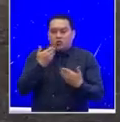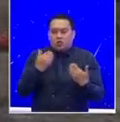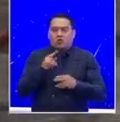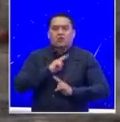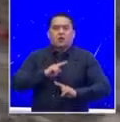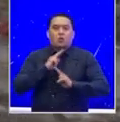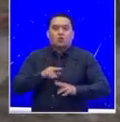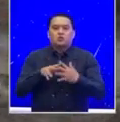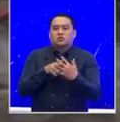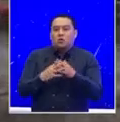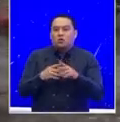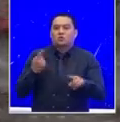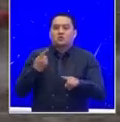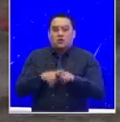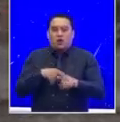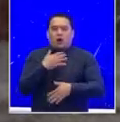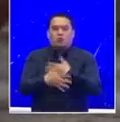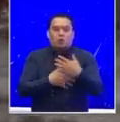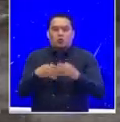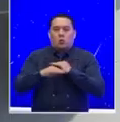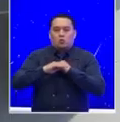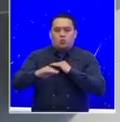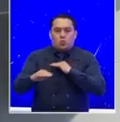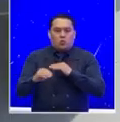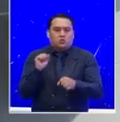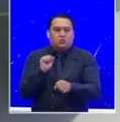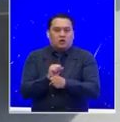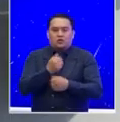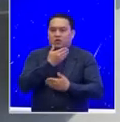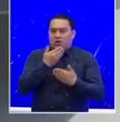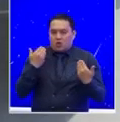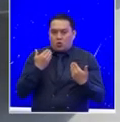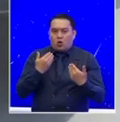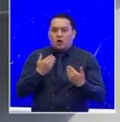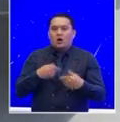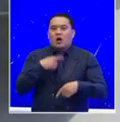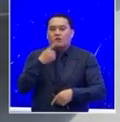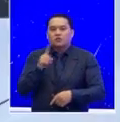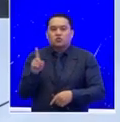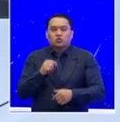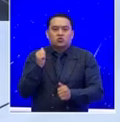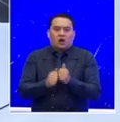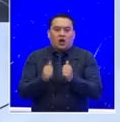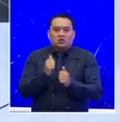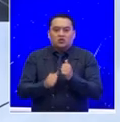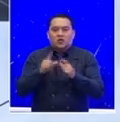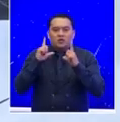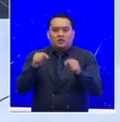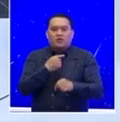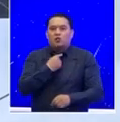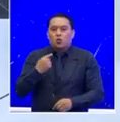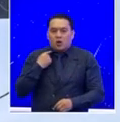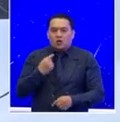работе. Сельхозтехника для обработки полей на постах не задерживается. Как он утверждает, ему часто приходится ездить